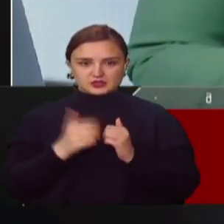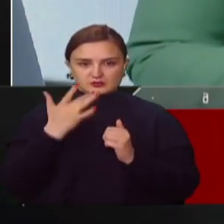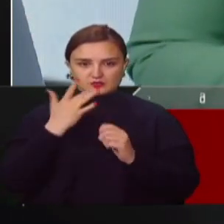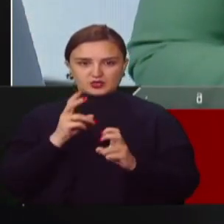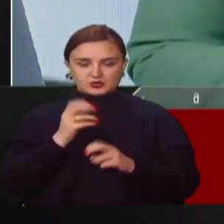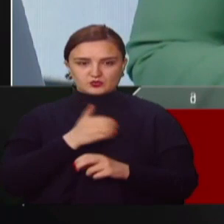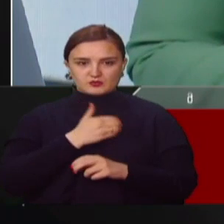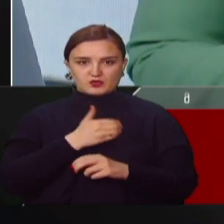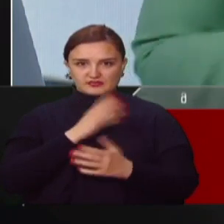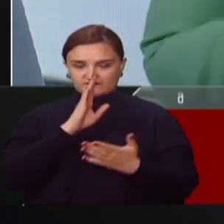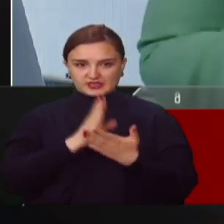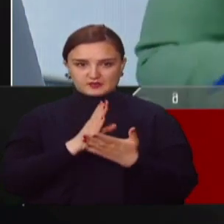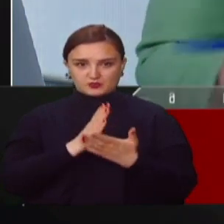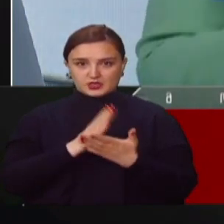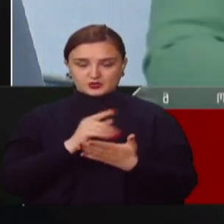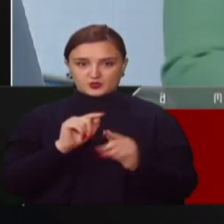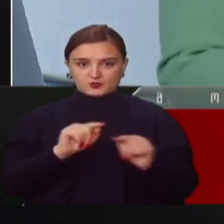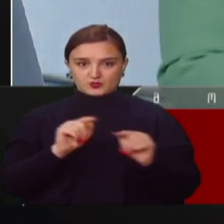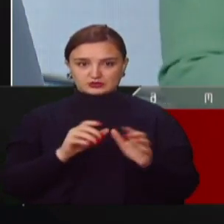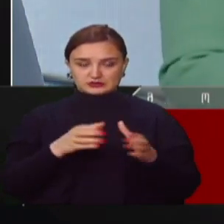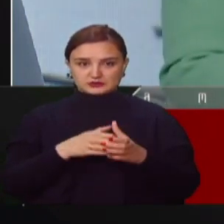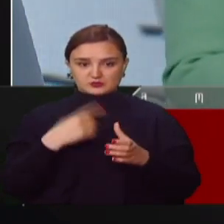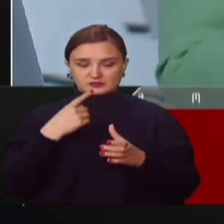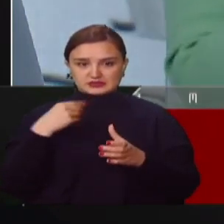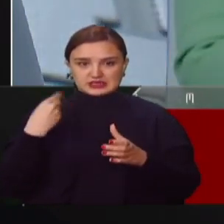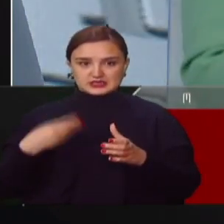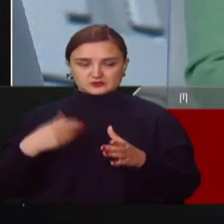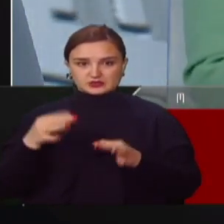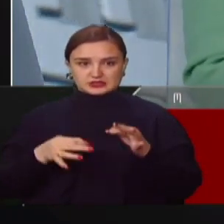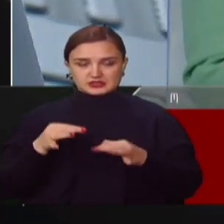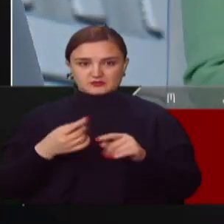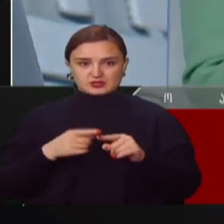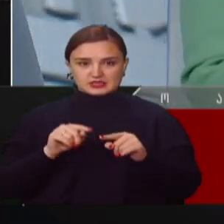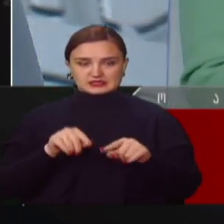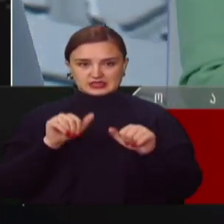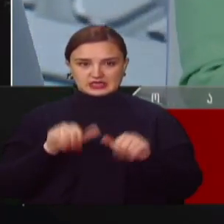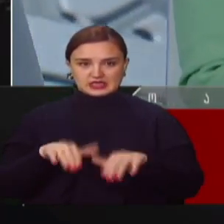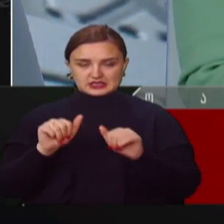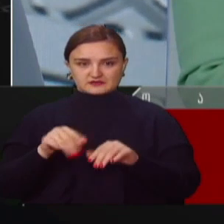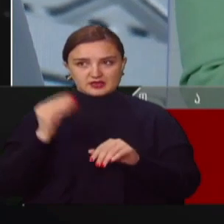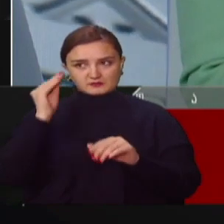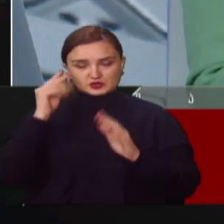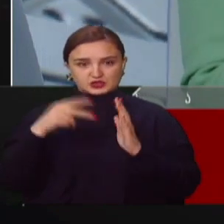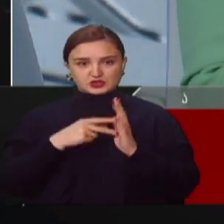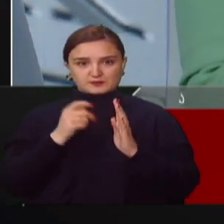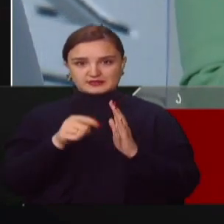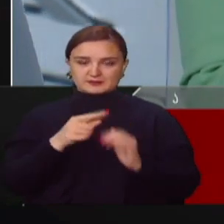მოტივირებულად მიიჩნევს ოპოზიცია, არ მიიჩნევს, რომ სტრასბურგის სასამართლოს ეს გადაწყვეტილებები აი ამ შეფასებებს ეჭქვეშ